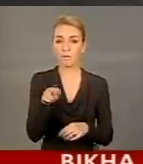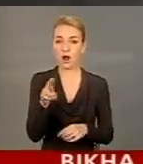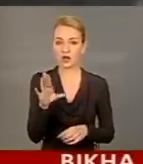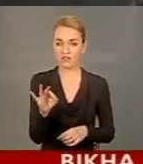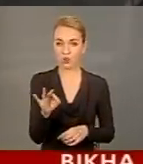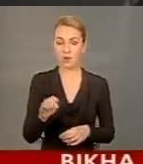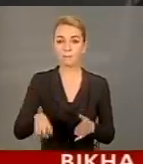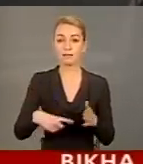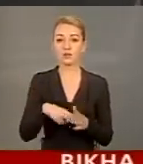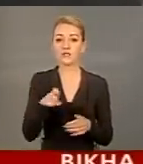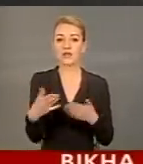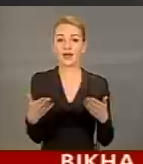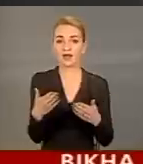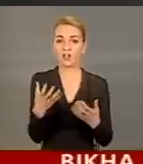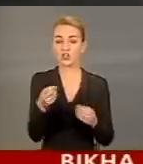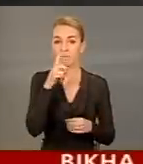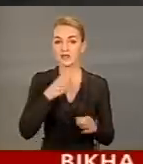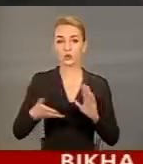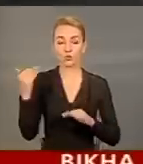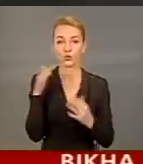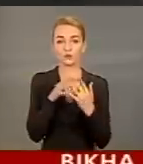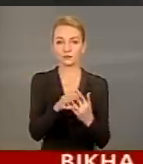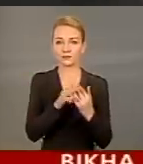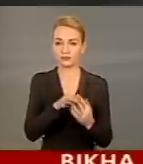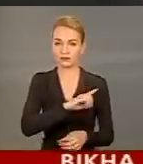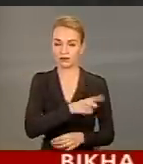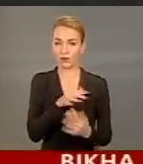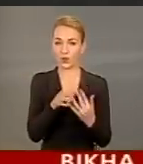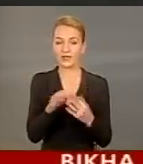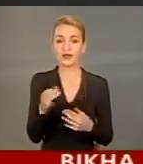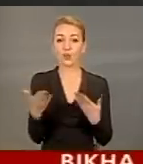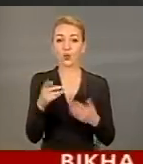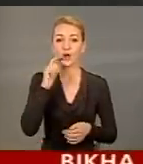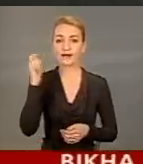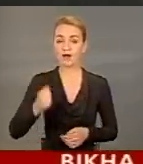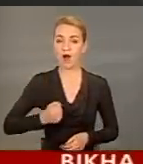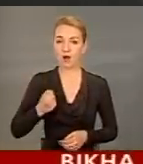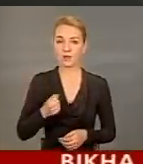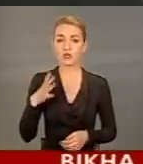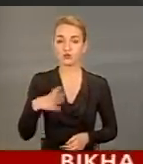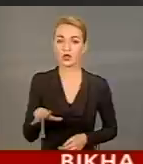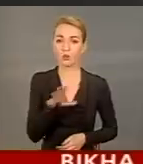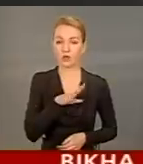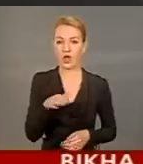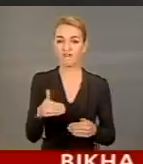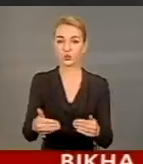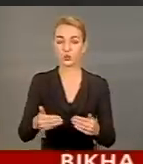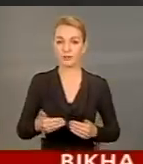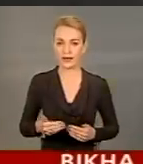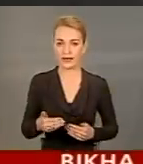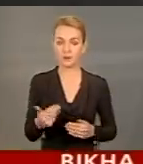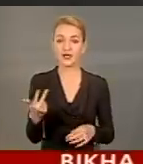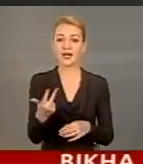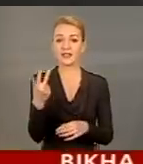Дебальцевого, міста, за яке ще місяць тому точилися запеклі бої, і з якого українська армія змушена була відступити.